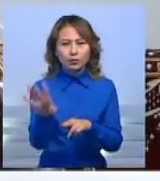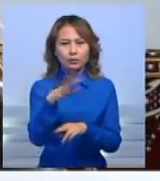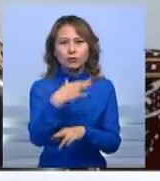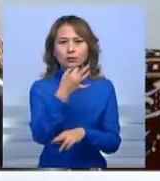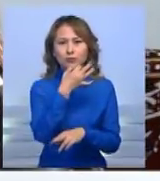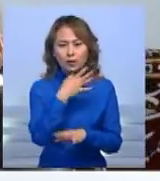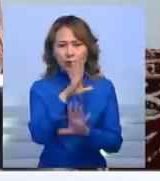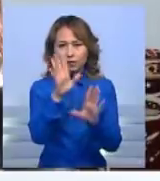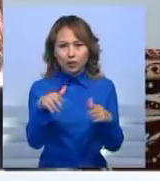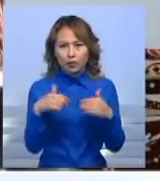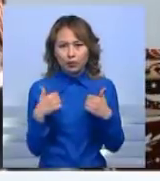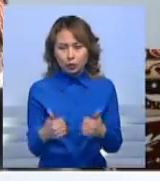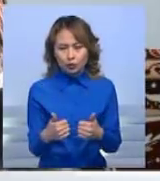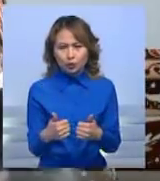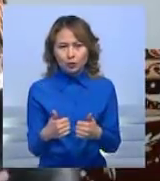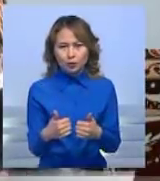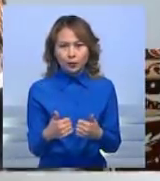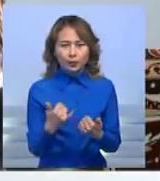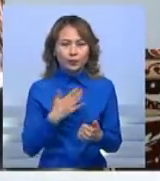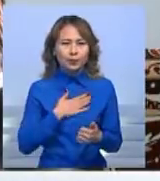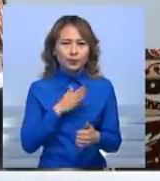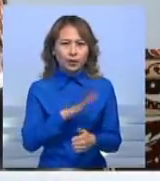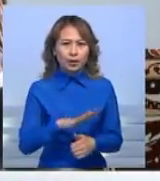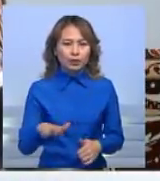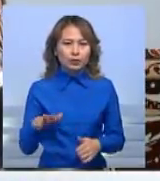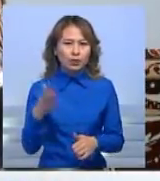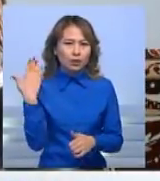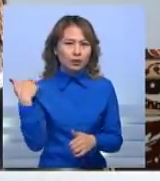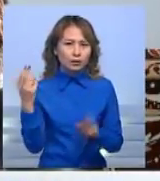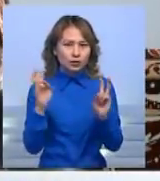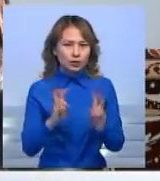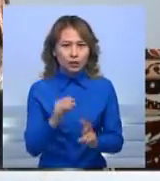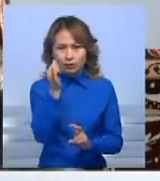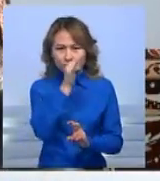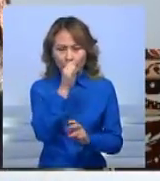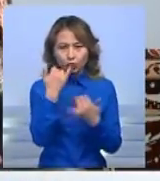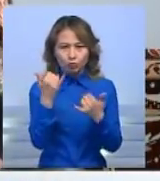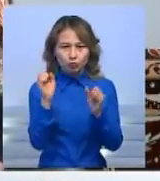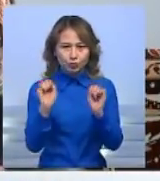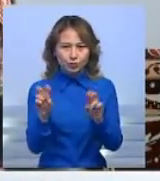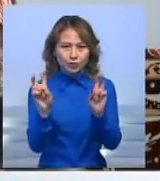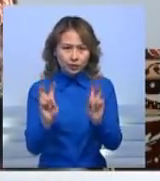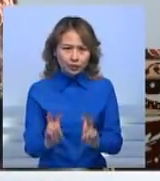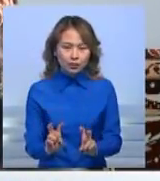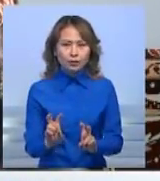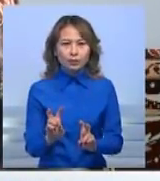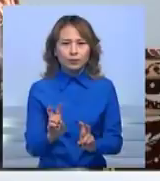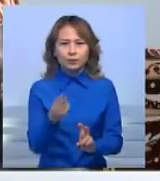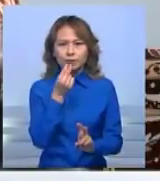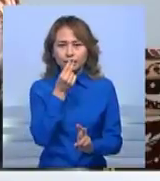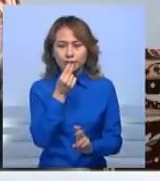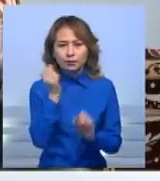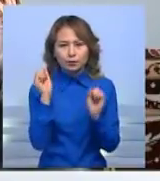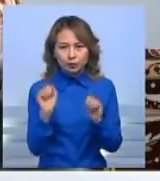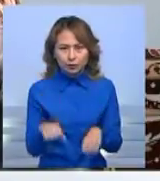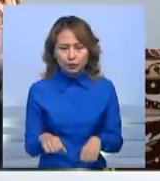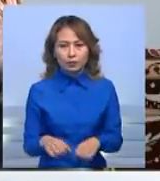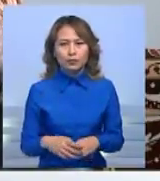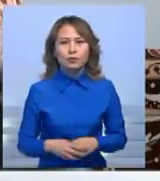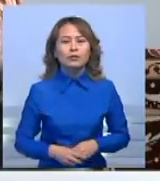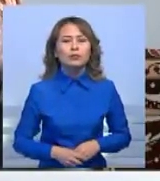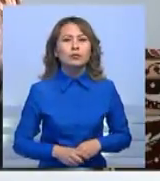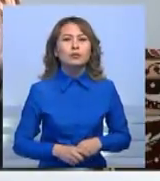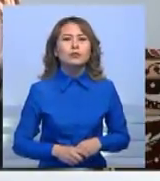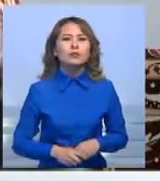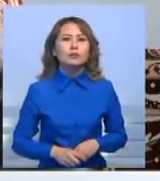ризамыз. Бұрын балаларымыз отыра алмайтын болса, қазір өздігінен отырып, асхана барып, тамағын ішет,